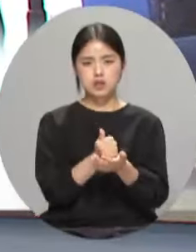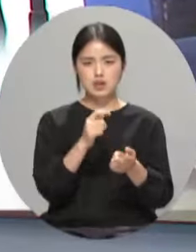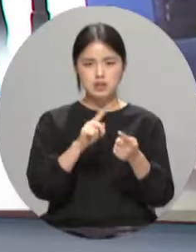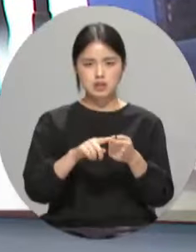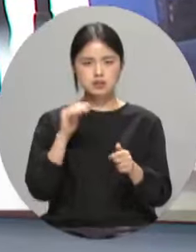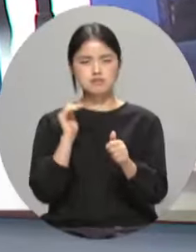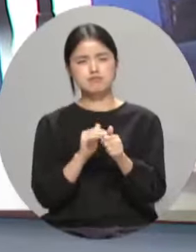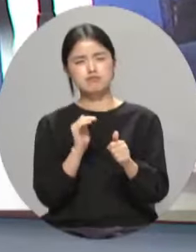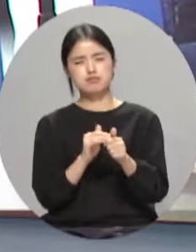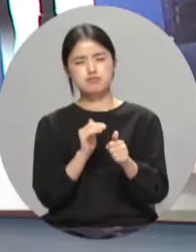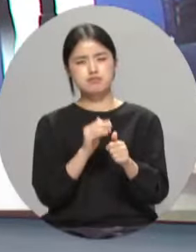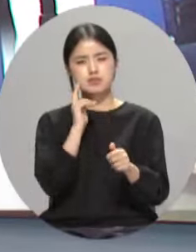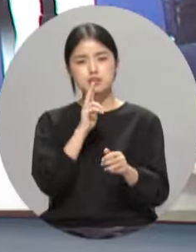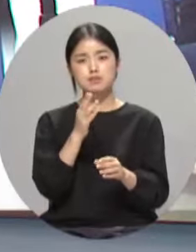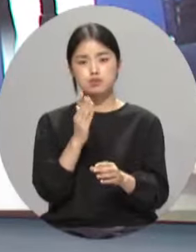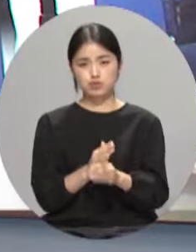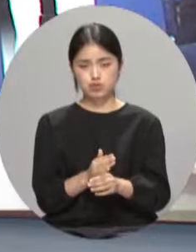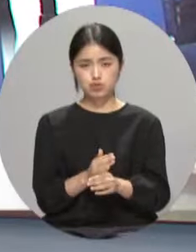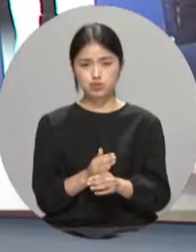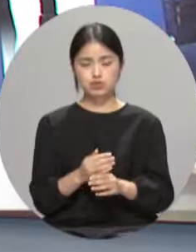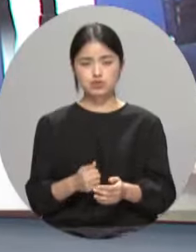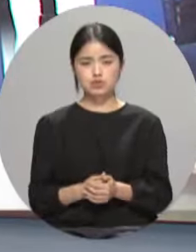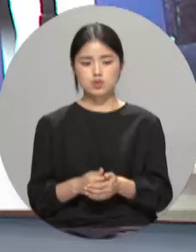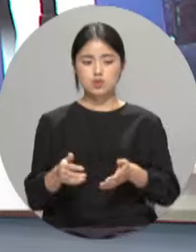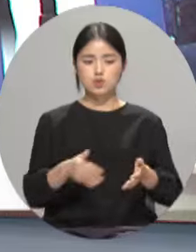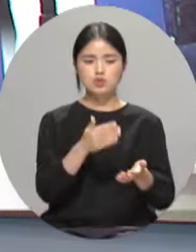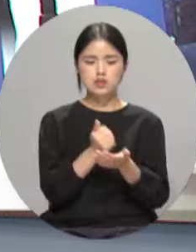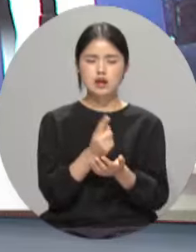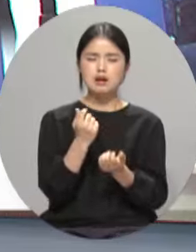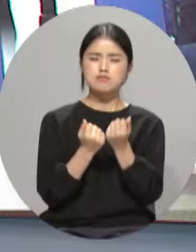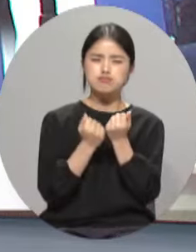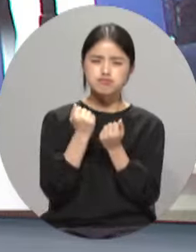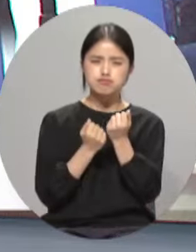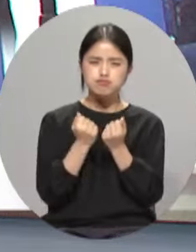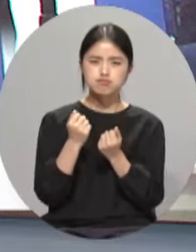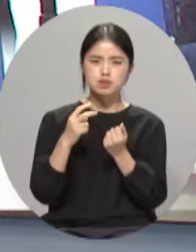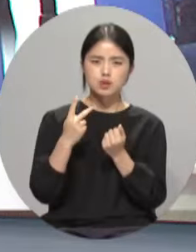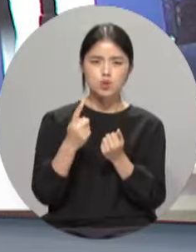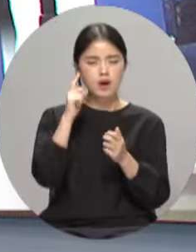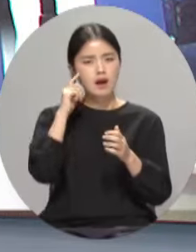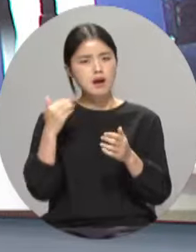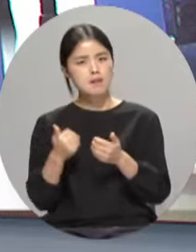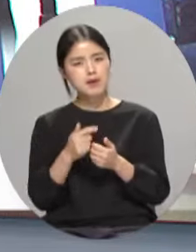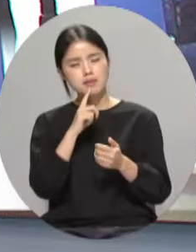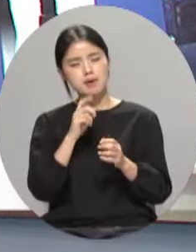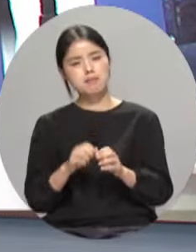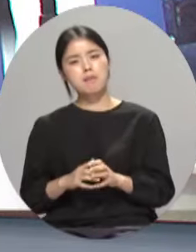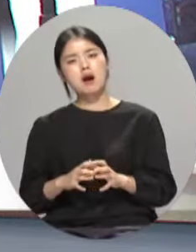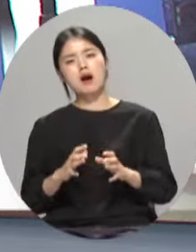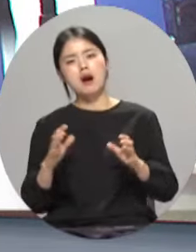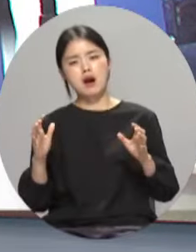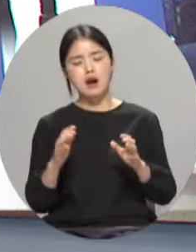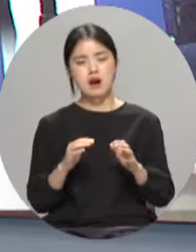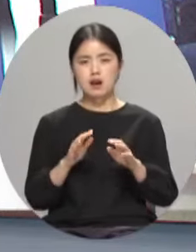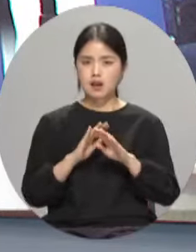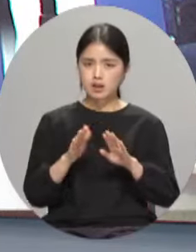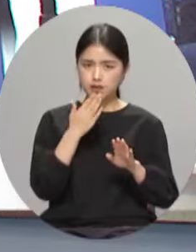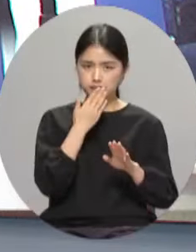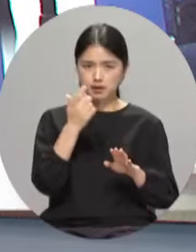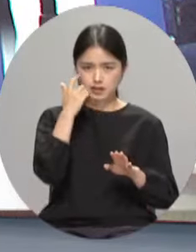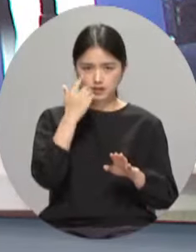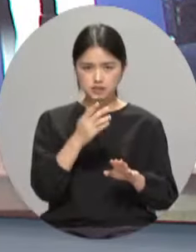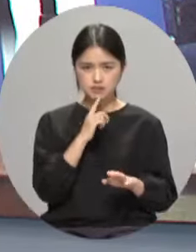공세도 거세지고 있는데요. 지사가 적극 반박하고 나섰지만 반대 여론을 잠재울 만한 뉴스를 찾아낼 수